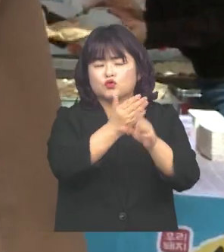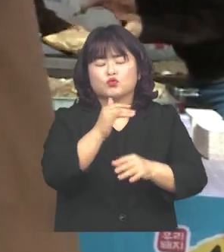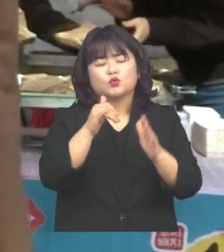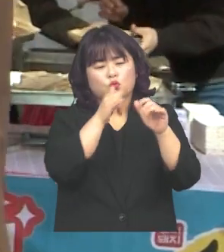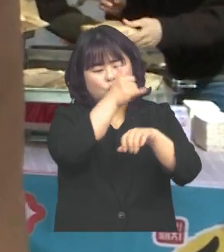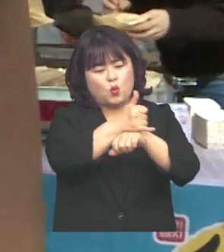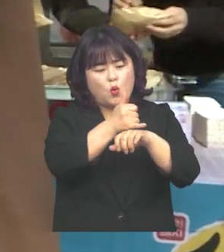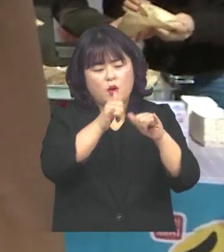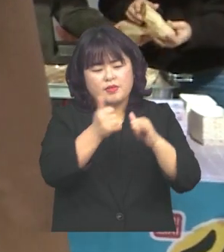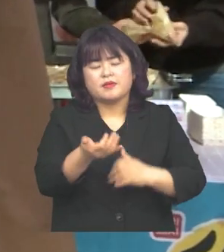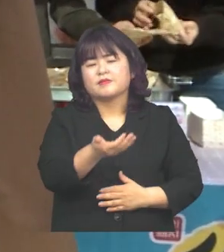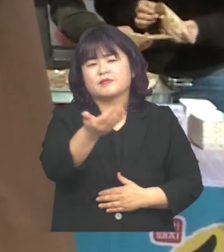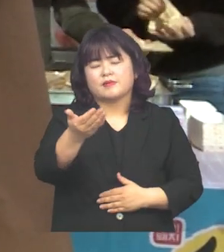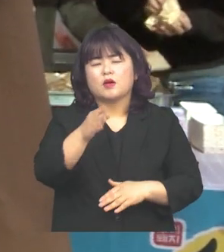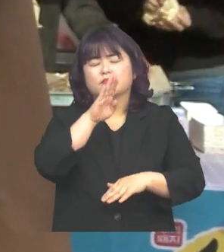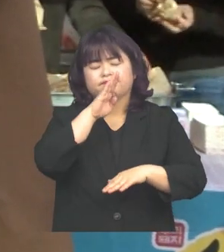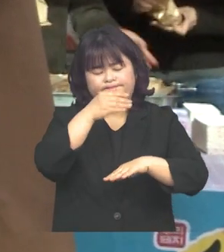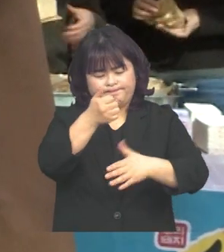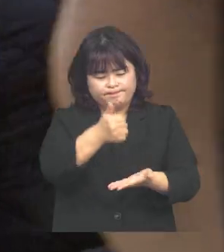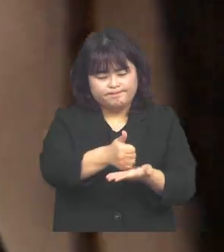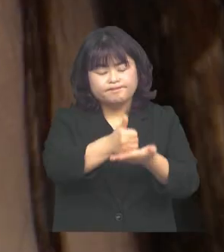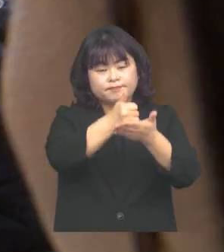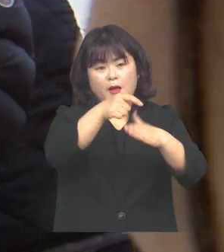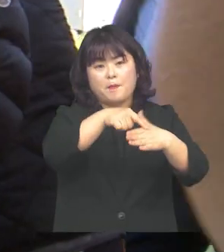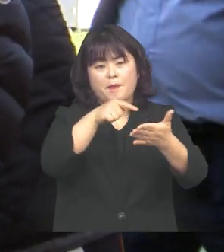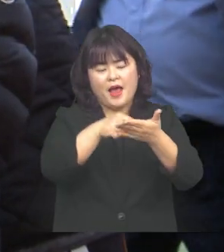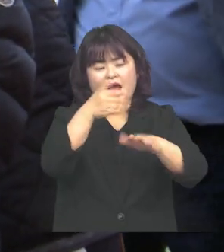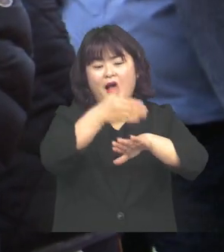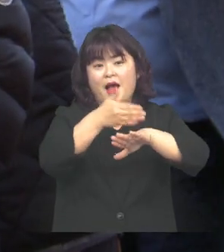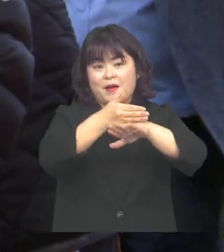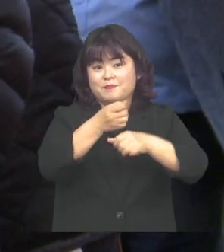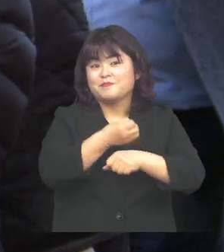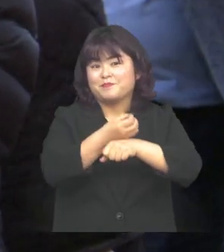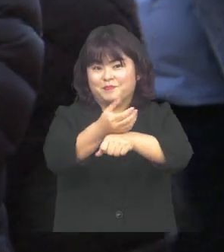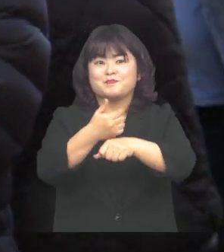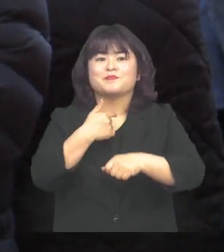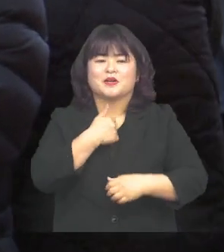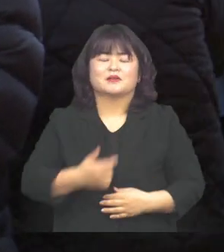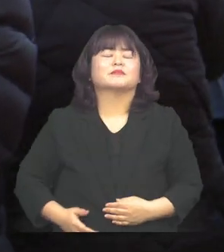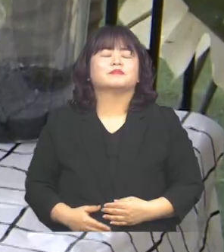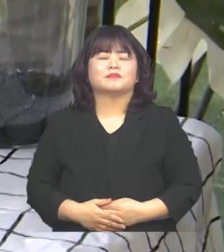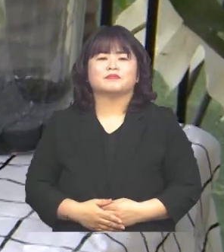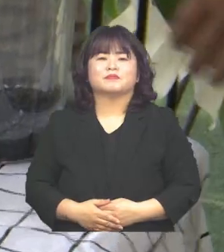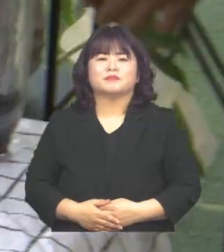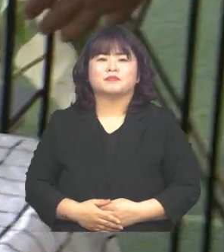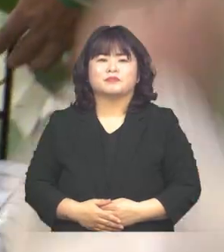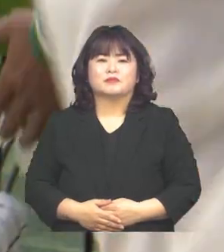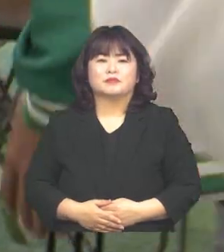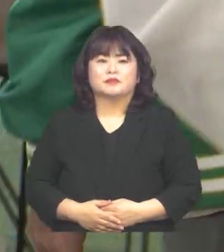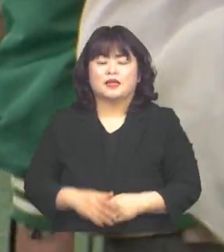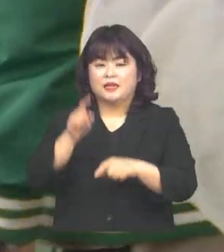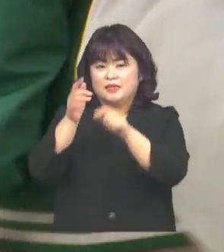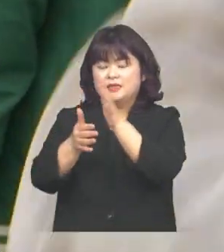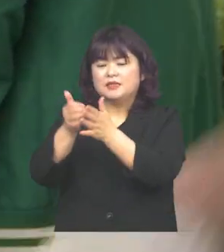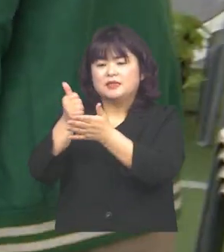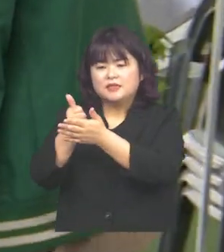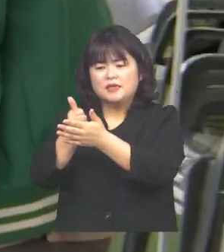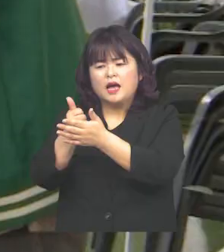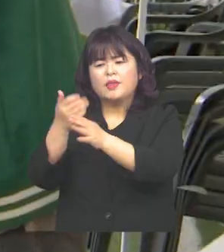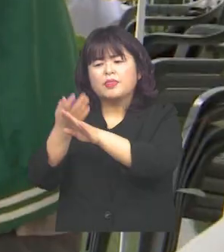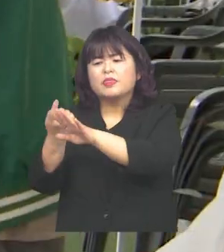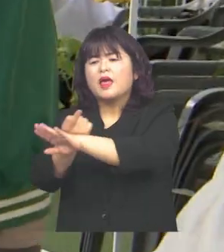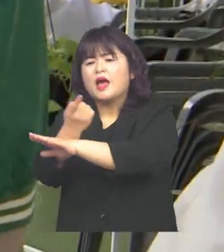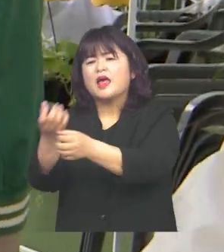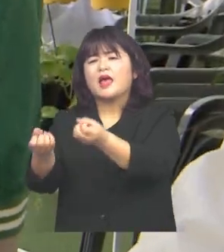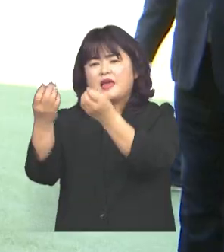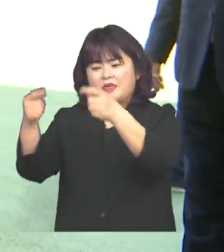생산해주고 계시는 농업인 여러분께 깊은 존경의 뜻을 담아 감사의 인사를 드린다고 말했습니다. 이 시장은